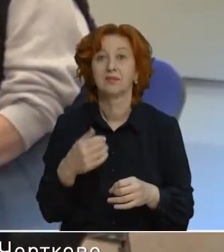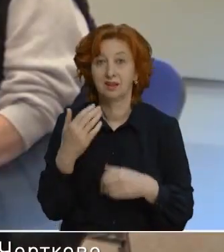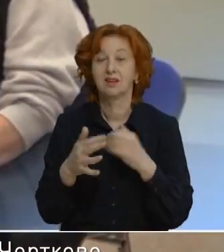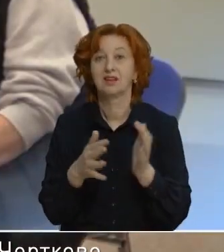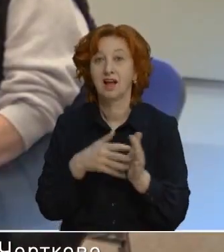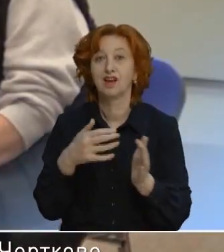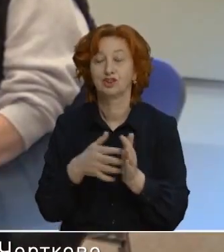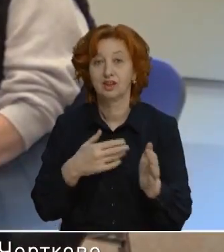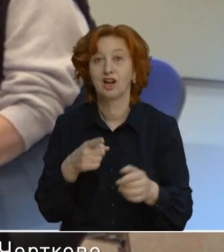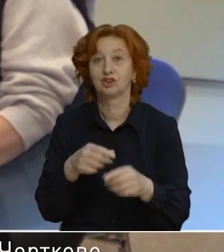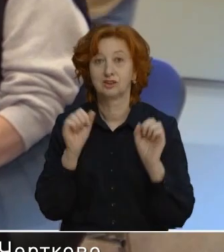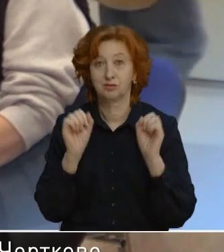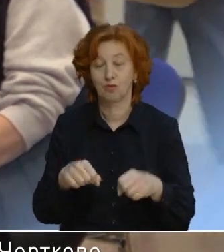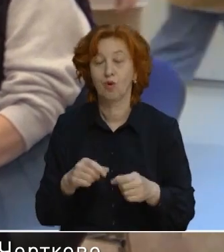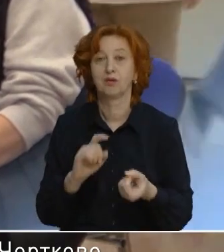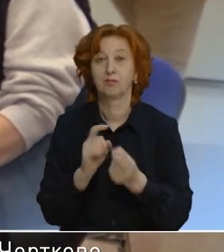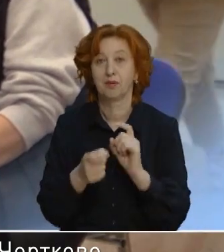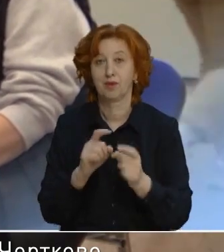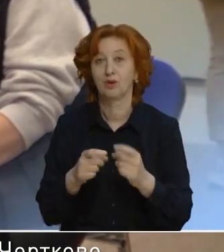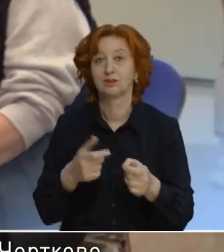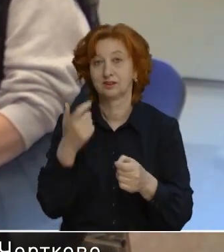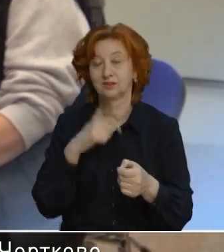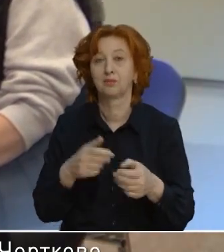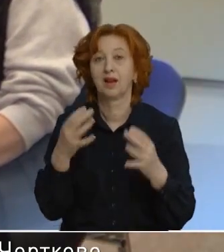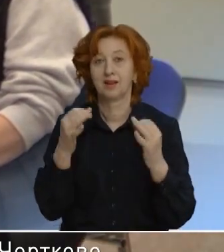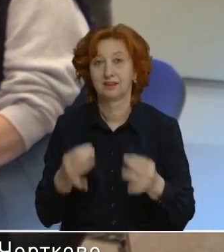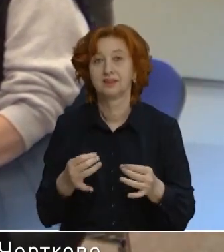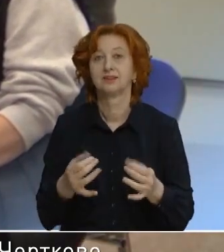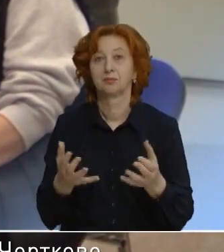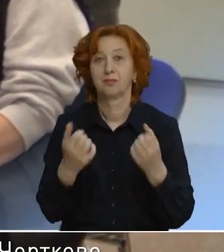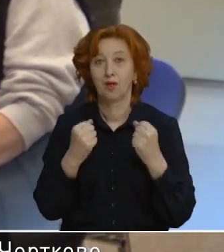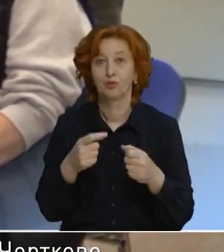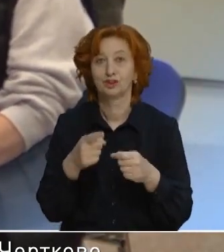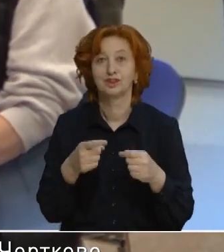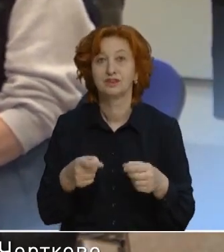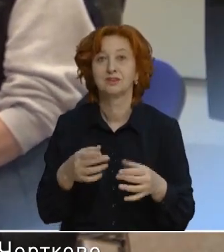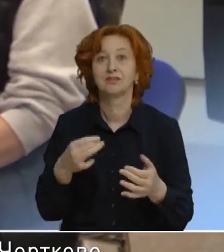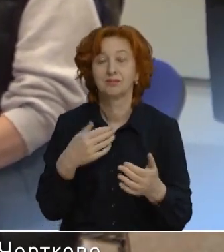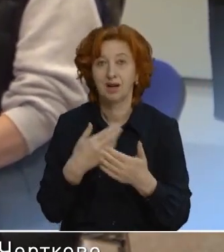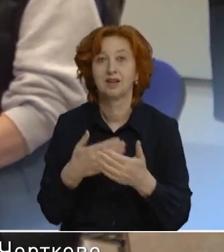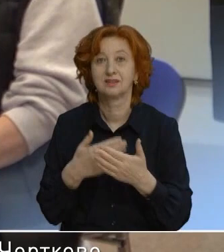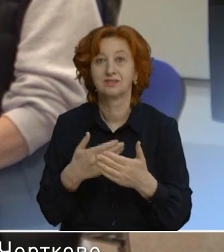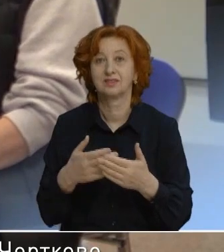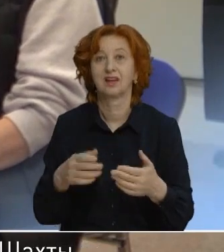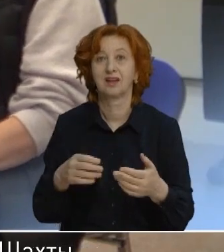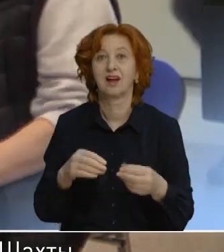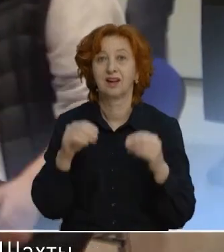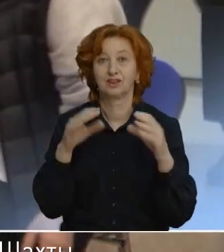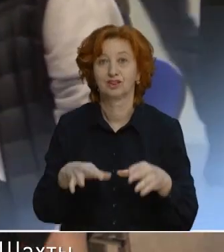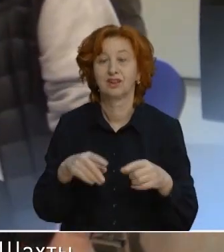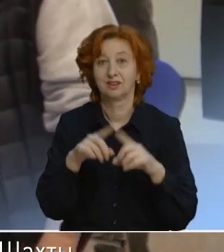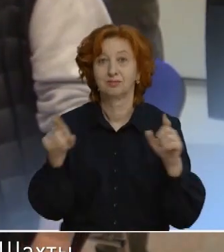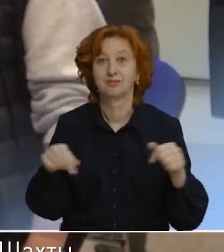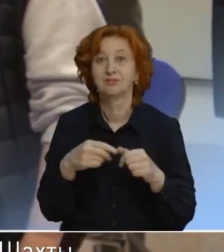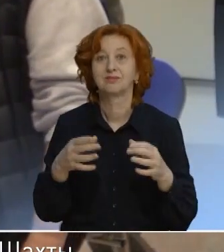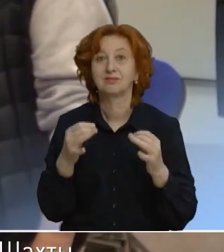серия мастер-классов, на которых мы покажем и расскажем. Каждый из нас проведет свой мастер-класс в своем направлении.